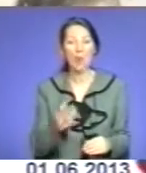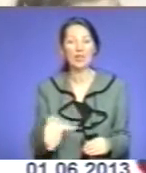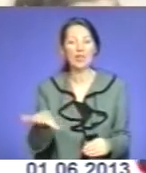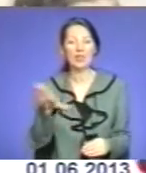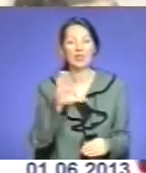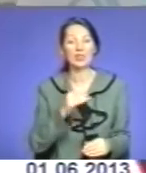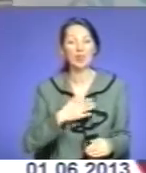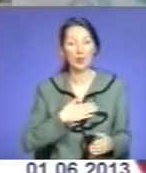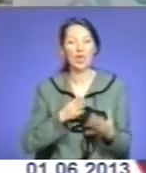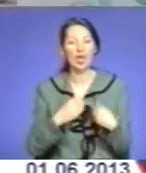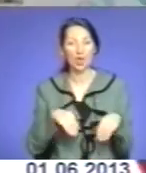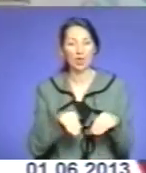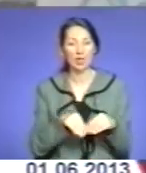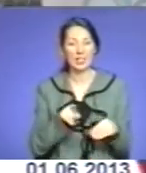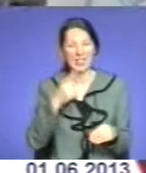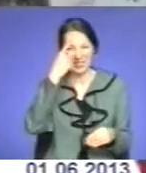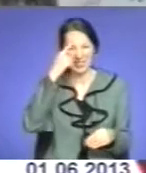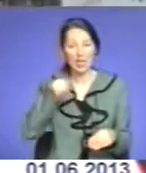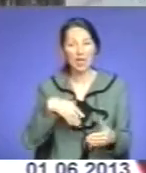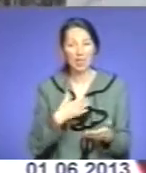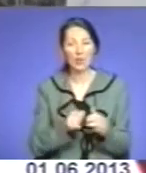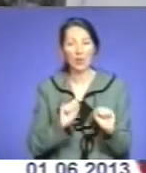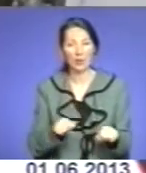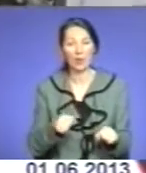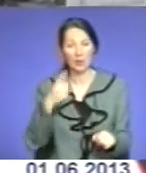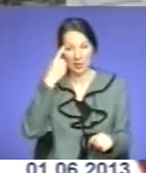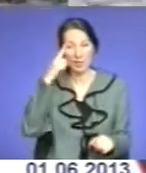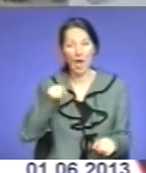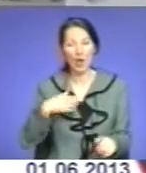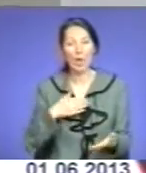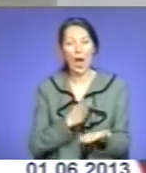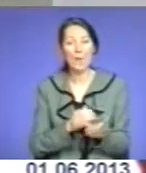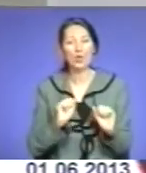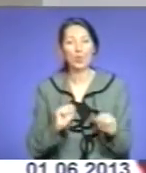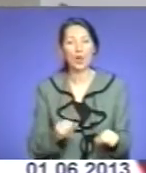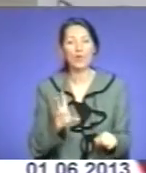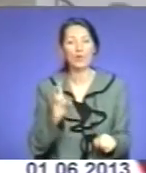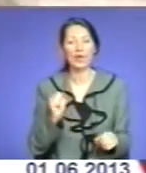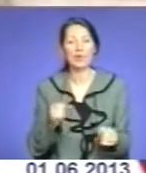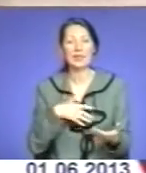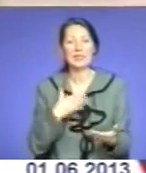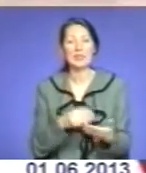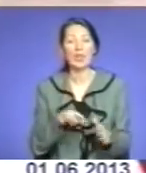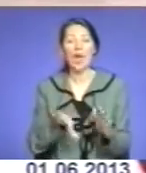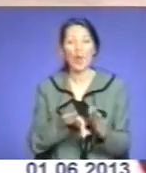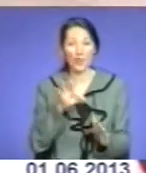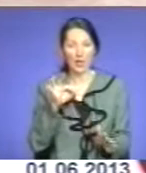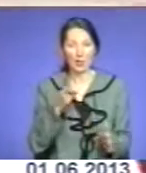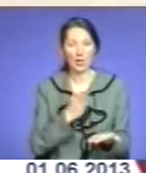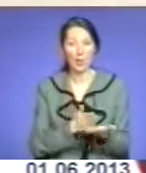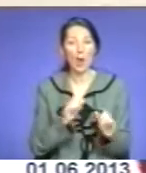моєї родини. А ти знаєш свої права? Знаю. Я маю право на свій вибір.